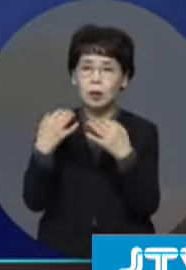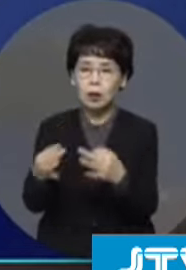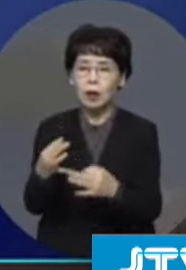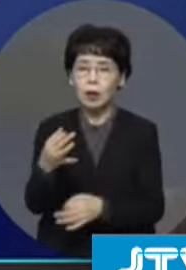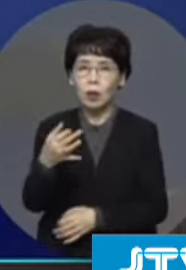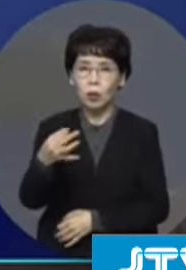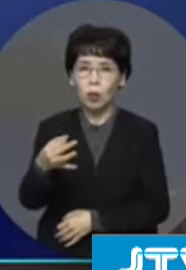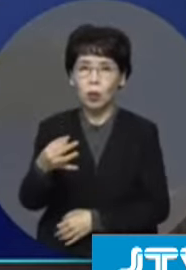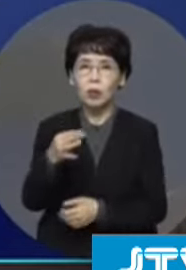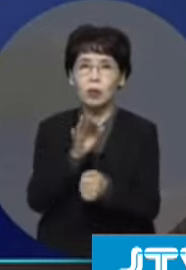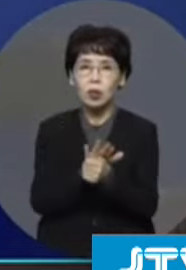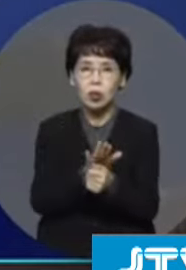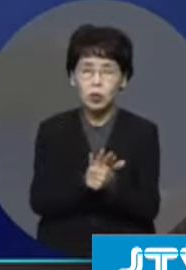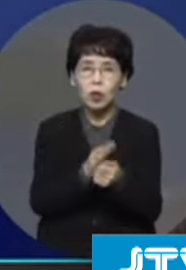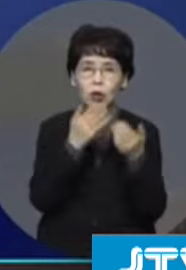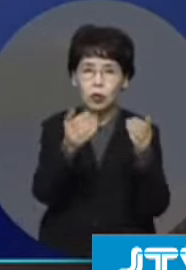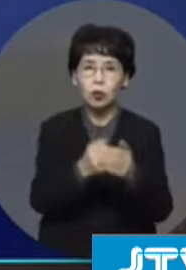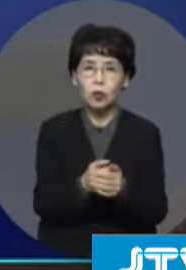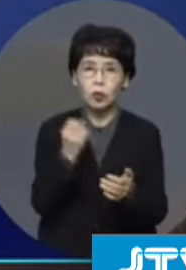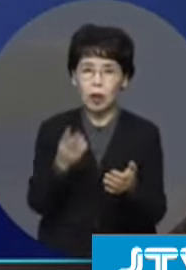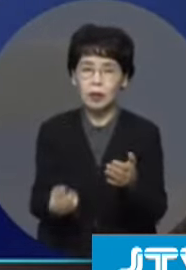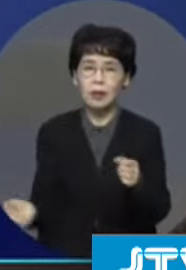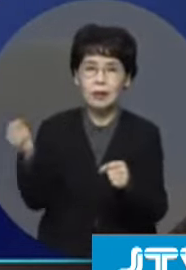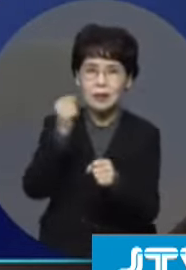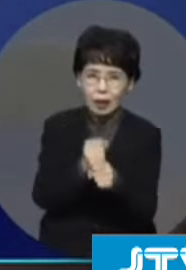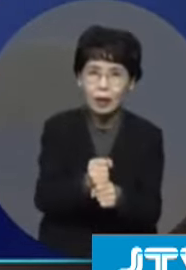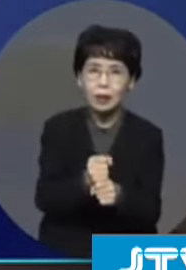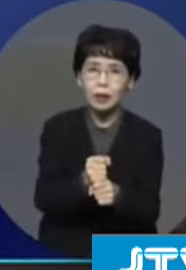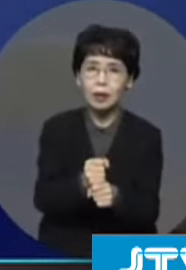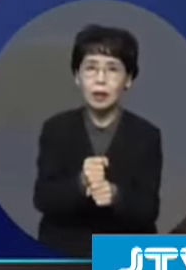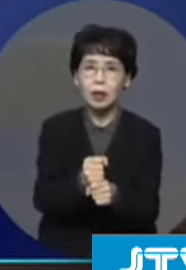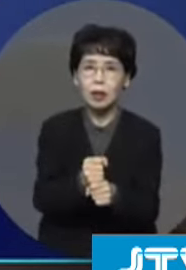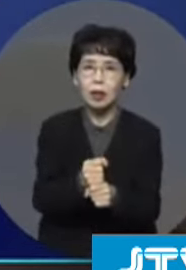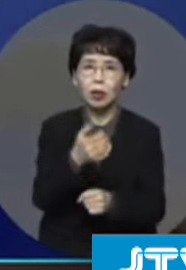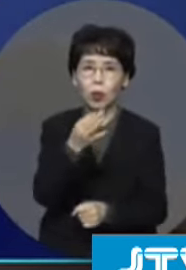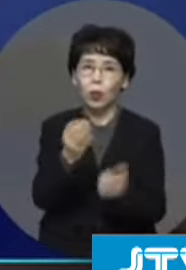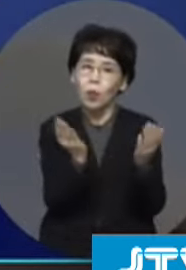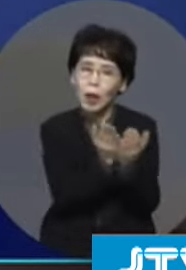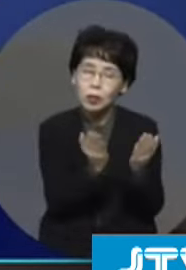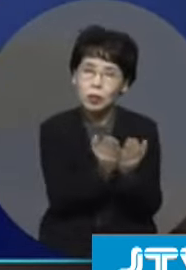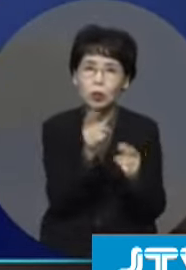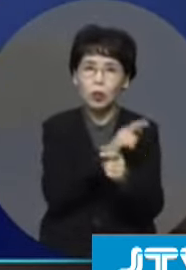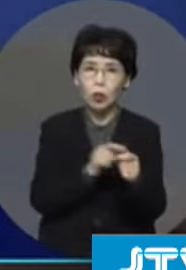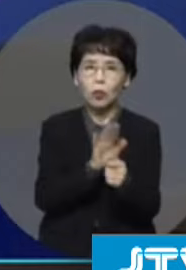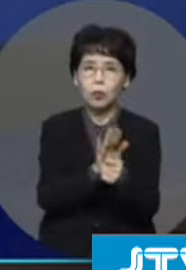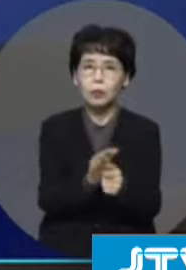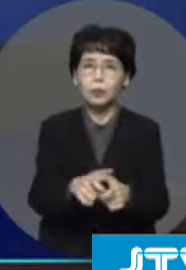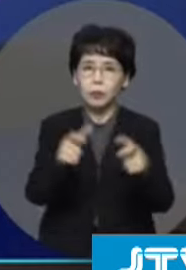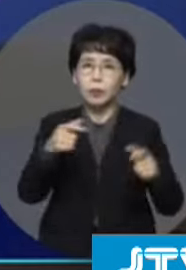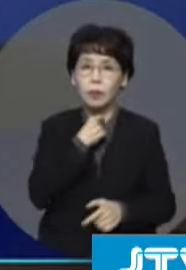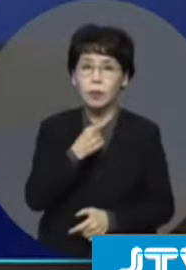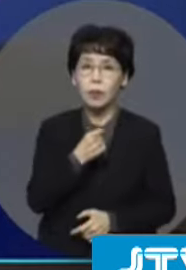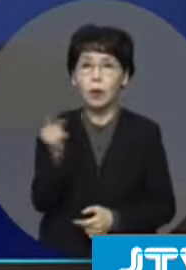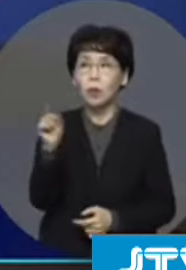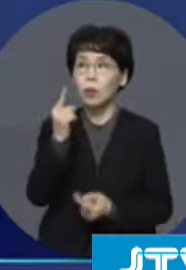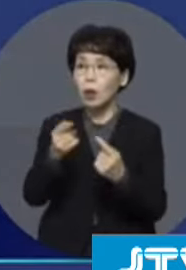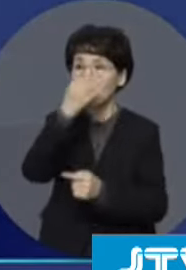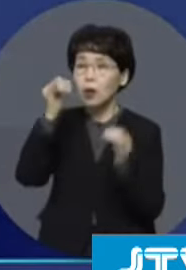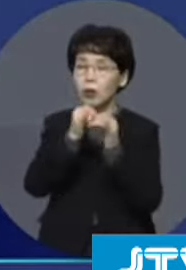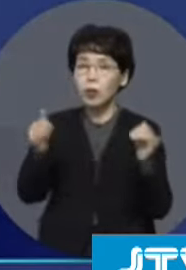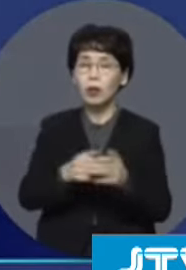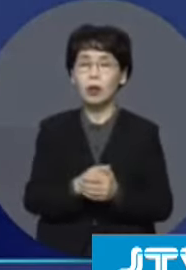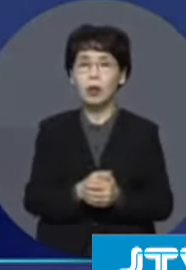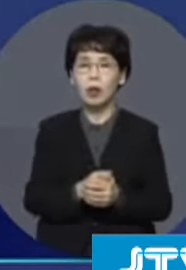재기지원 프로그램도 맞춤형으로 더 확대하겠습니다. 무엇보다 청년들이